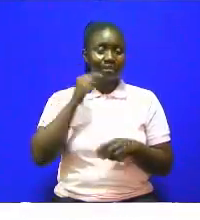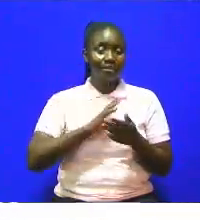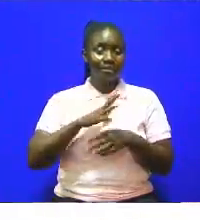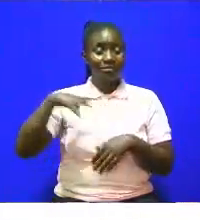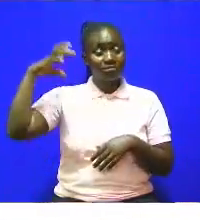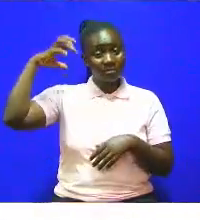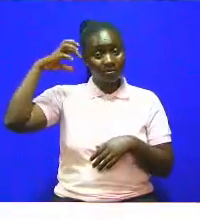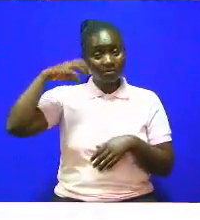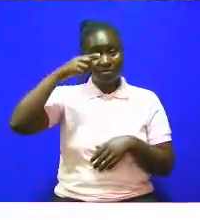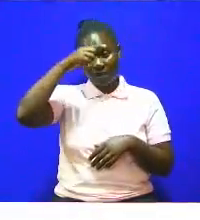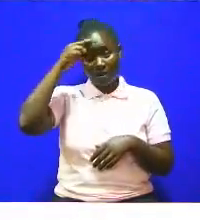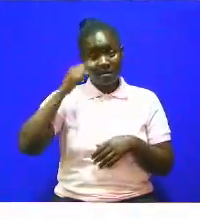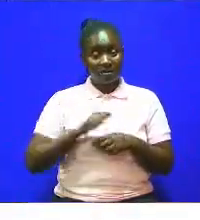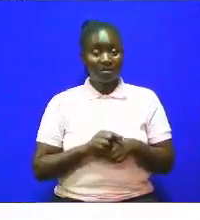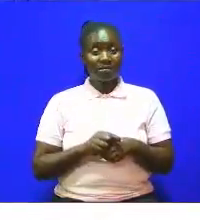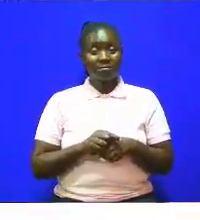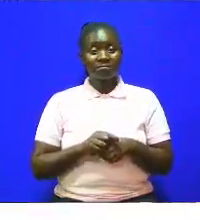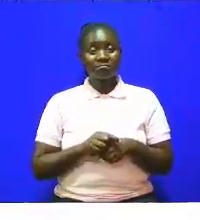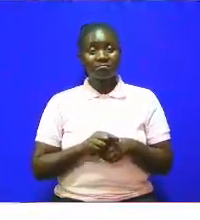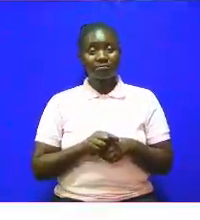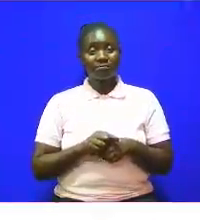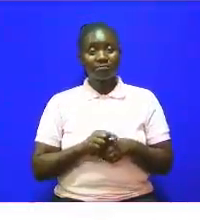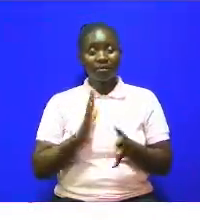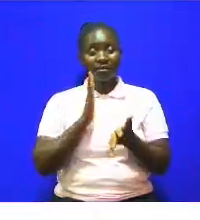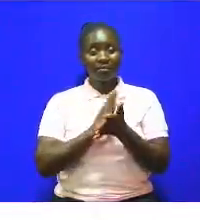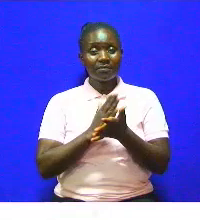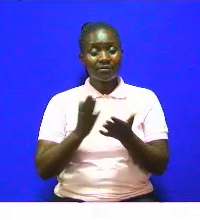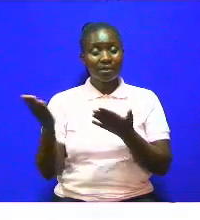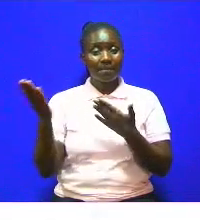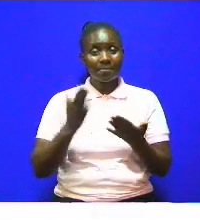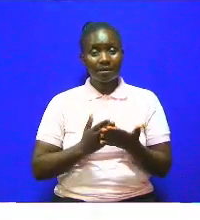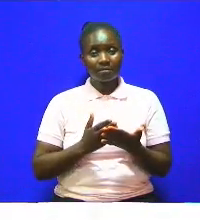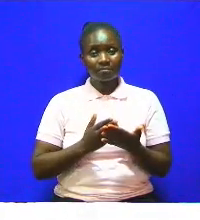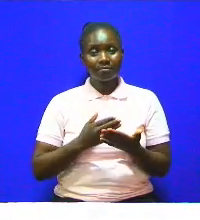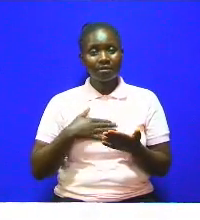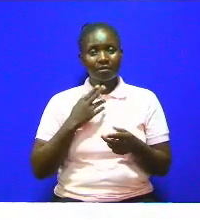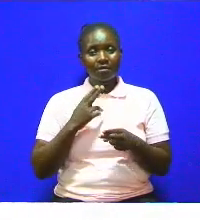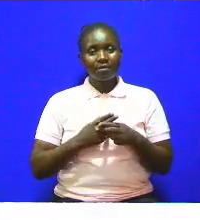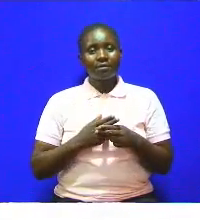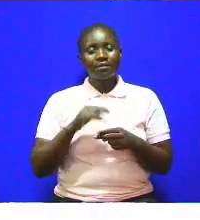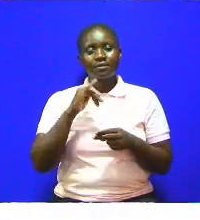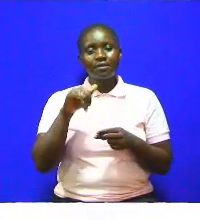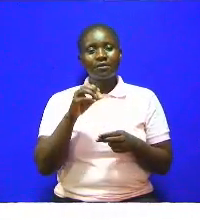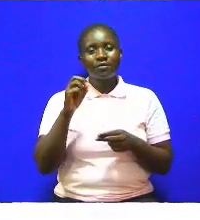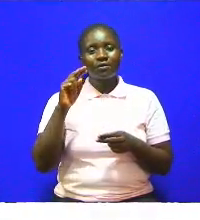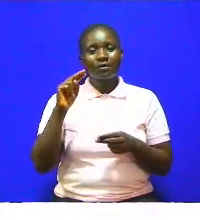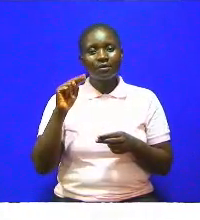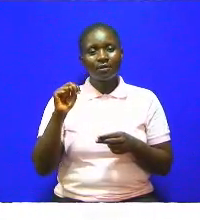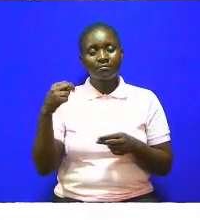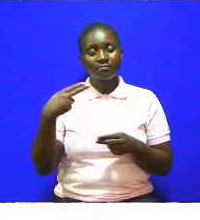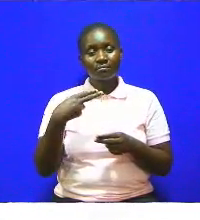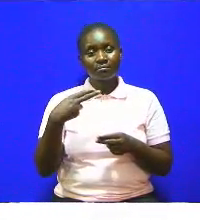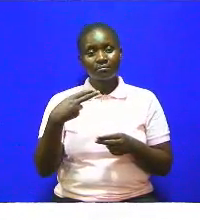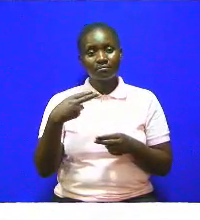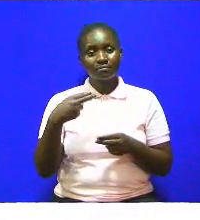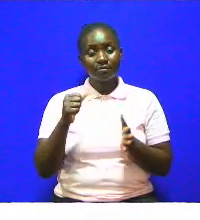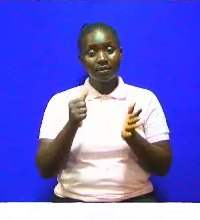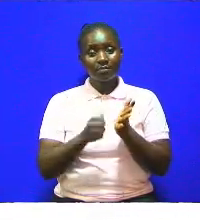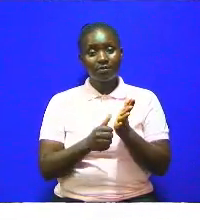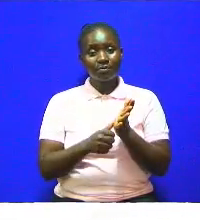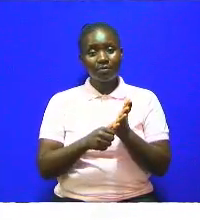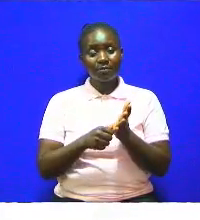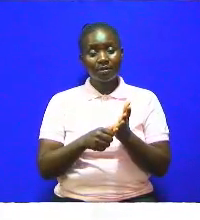serikali aingilie katikati, hiyo ndio tunahitaji. Asema nitangoro kujiona ndio ki mkazi wake sasa tuachane kile sana ni